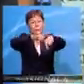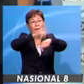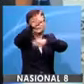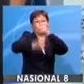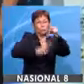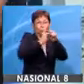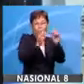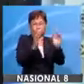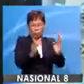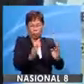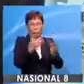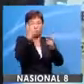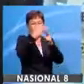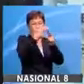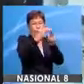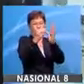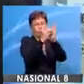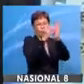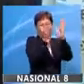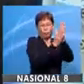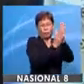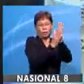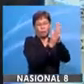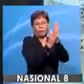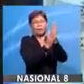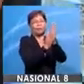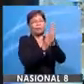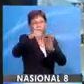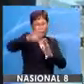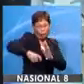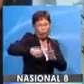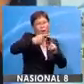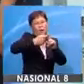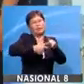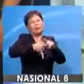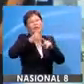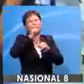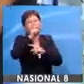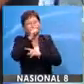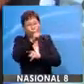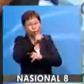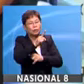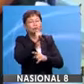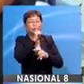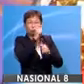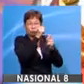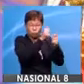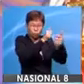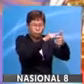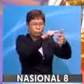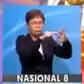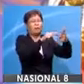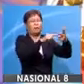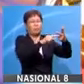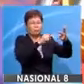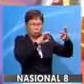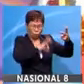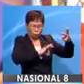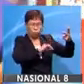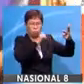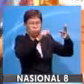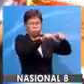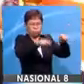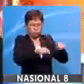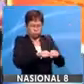setahun penyenaraian meliputi aspek inventory keperluan dari segi keaslian dan integriti serta kelebihan yang terdapat di kawasan